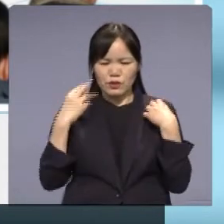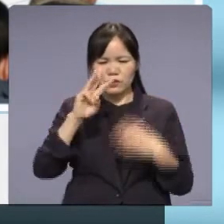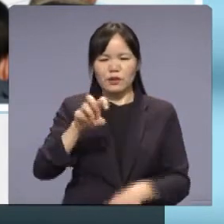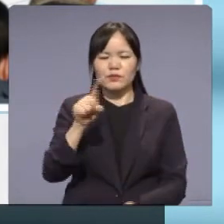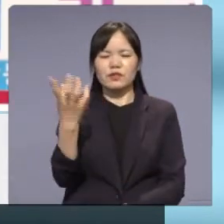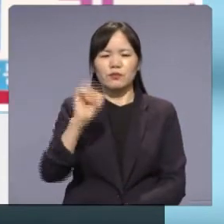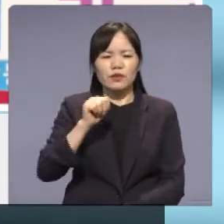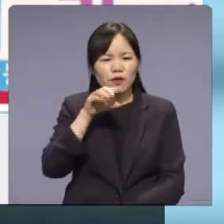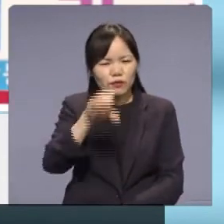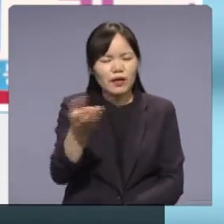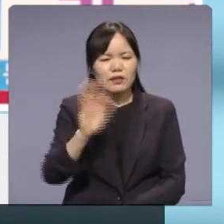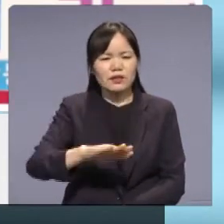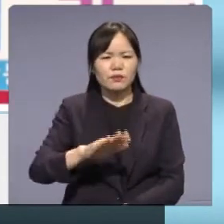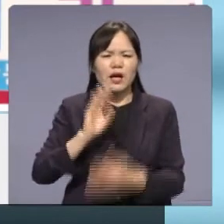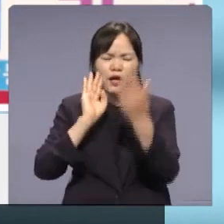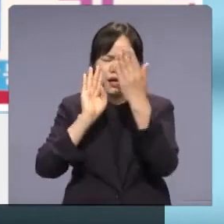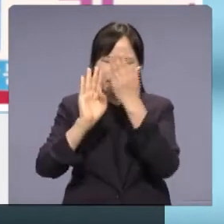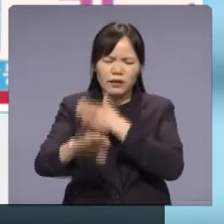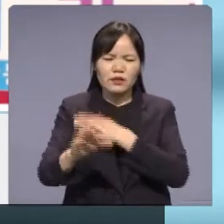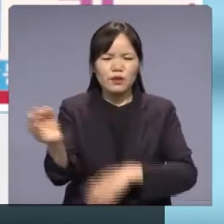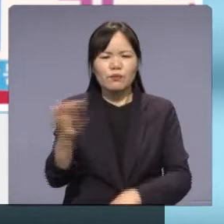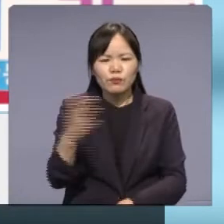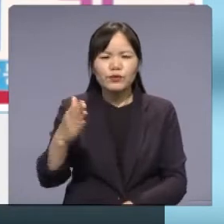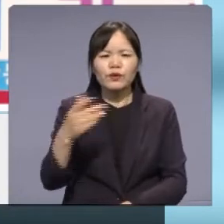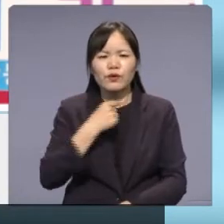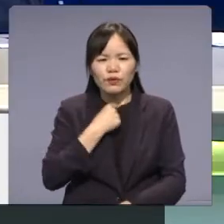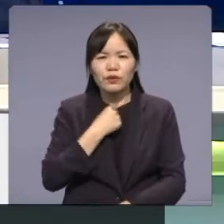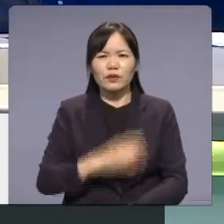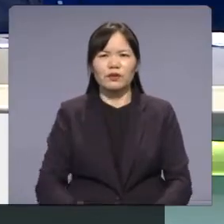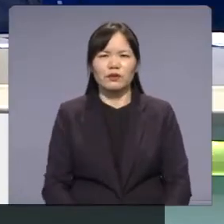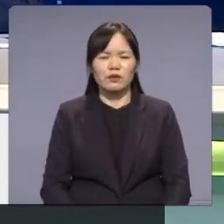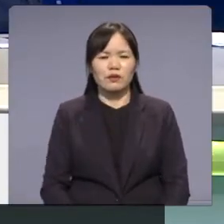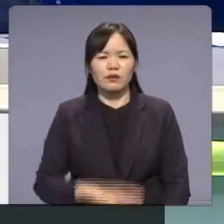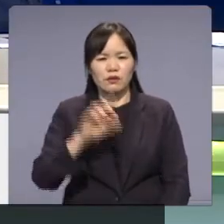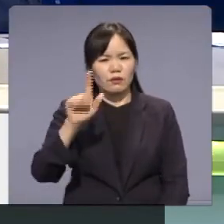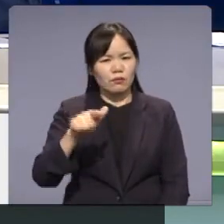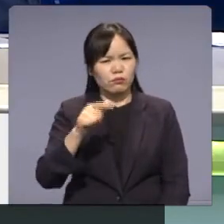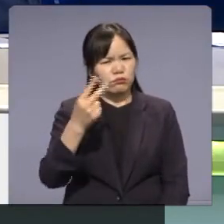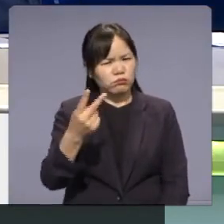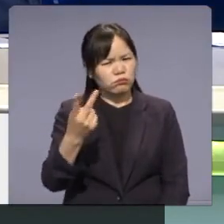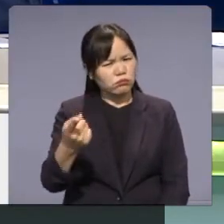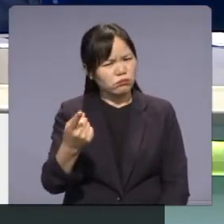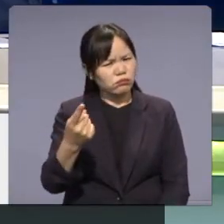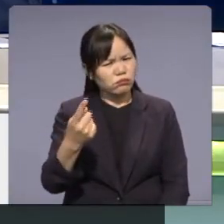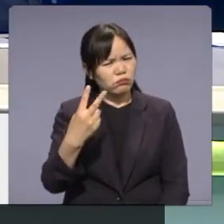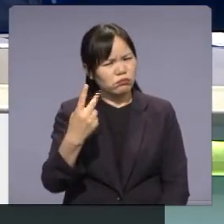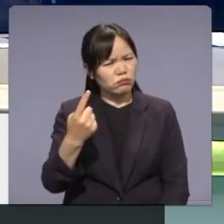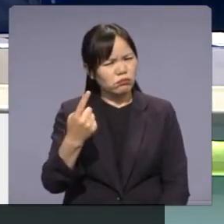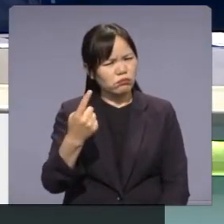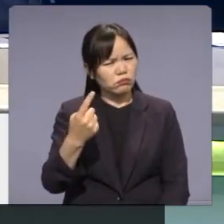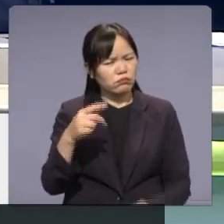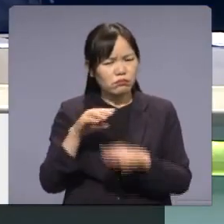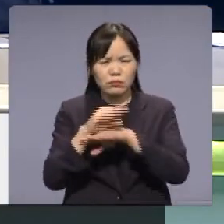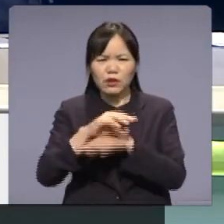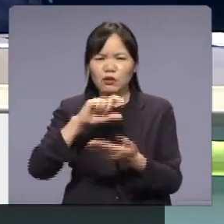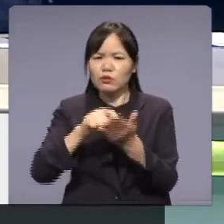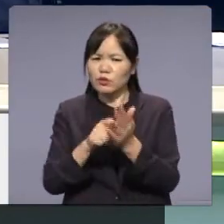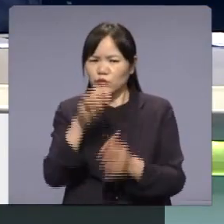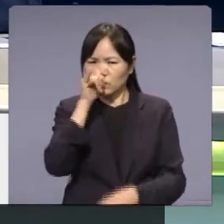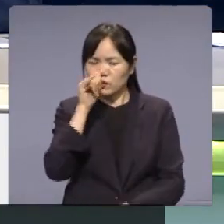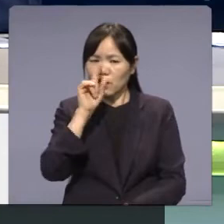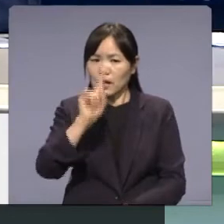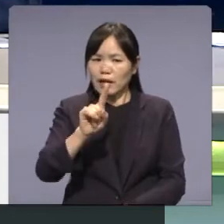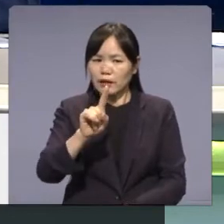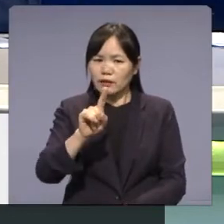정말 무료화 도로로 되는 걸로 몇 대 안 된다고 하더라고요. 두 대인가 한 대인가 그렇다고 하더라고요. 지금 현재는 한 대는